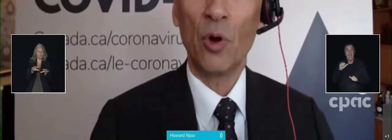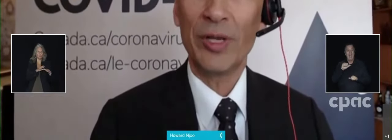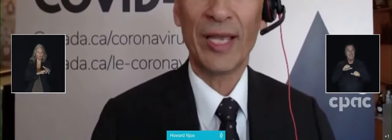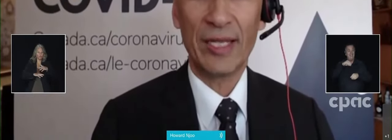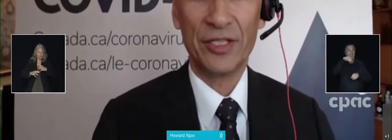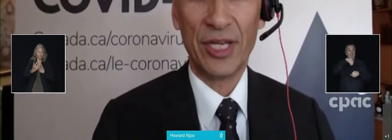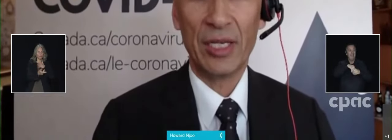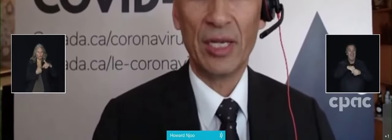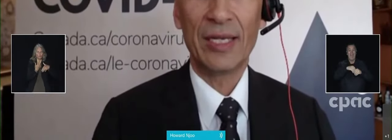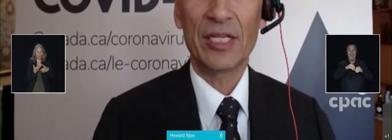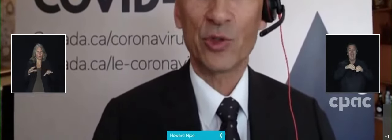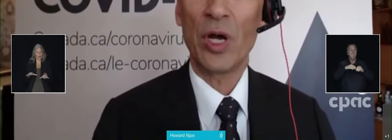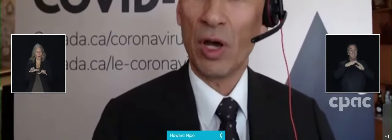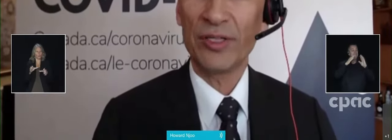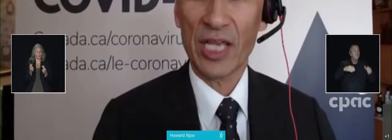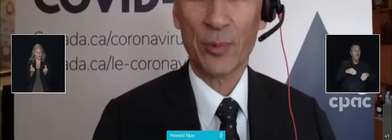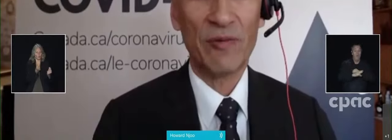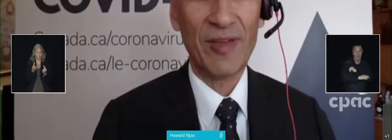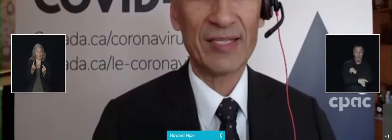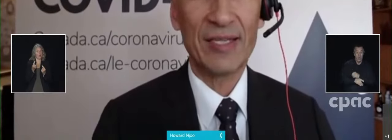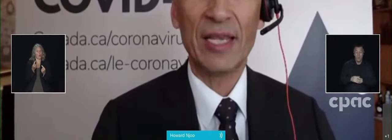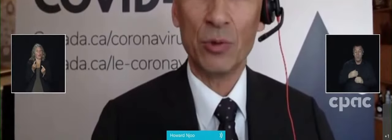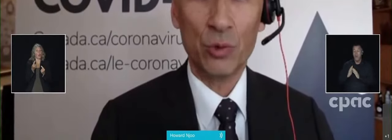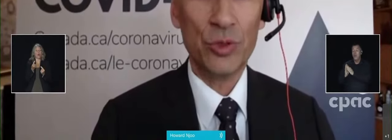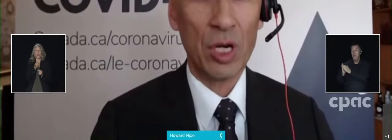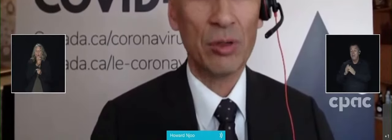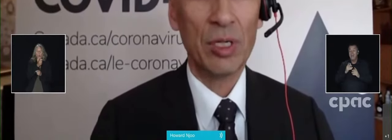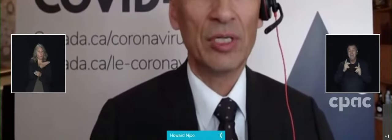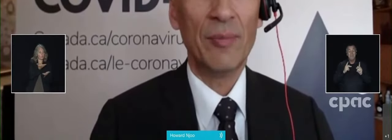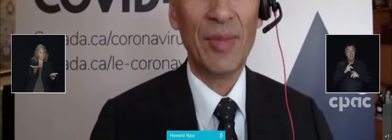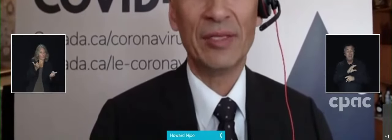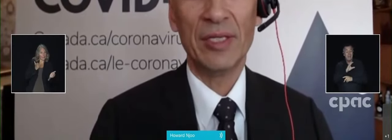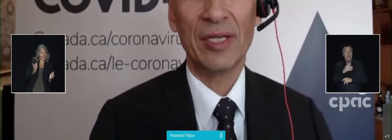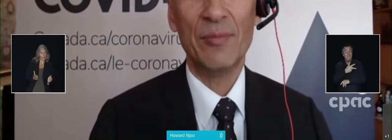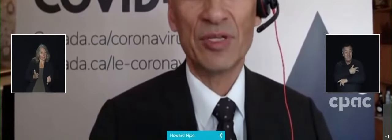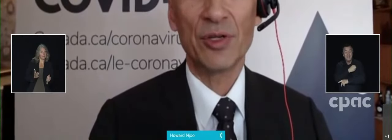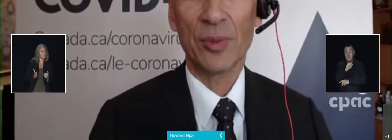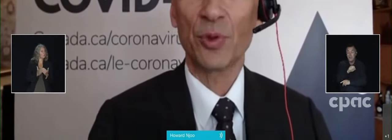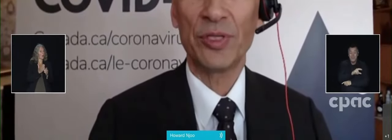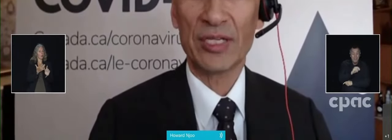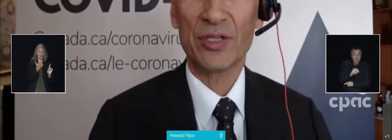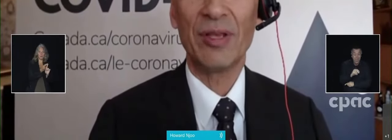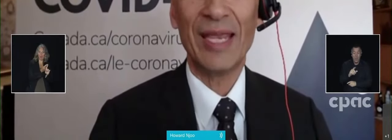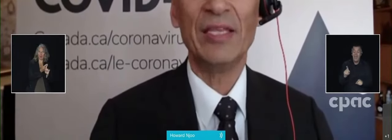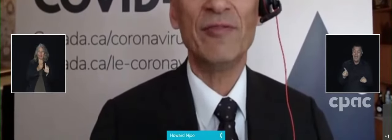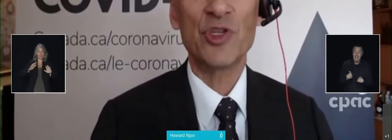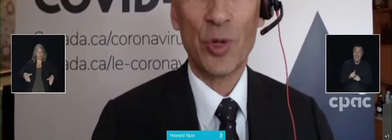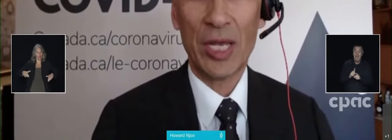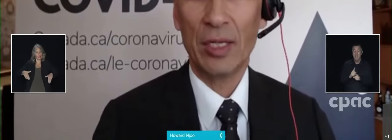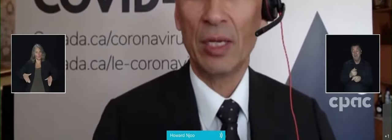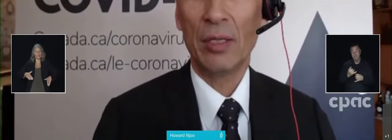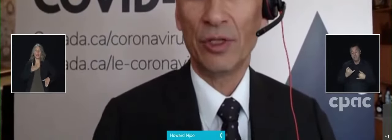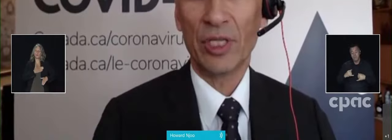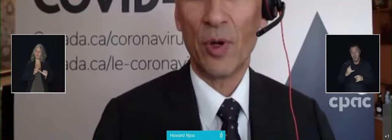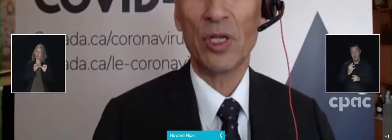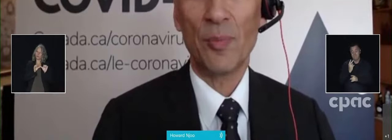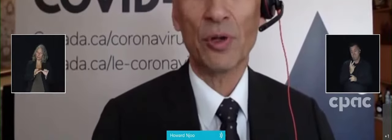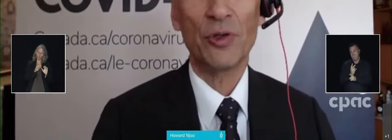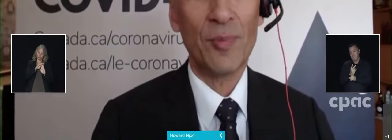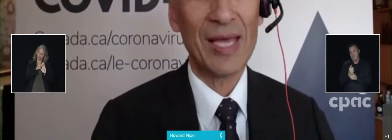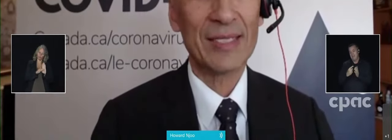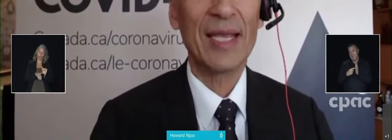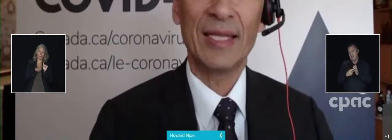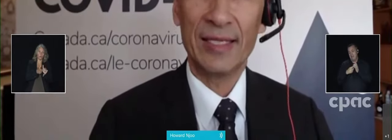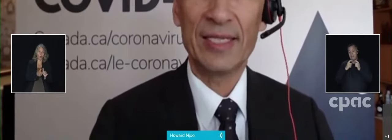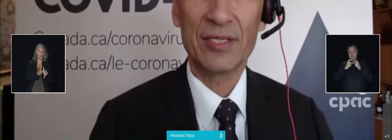demandons aux Canadiens, qu'ils soient entièrement vaccinés ou non, de maintenir les mesures de protection individuelles, notamment